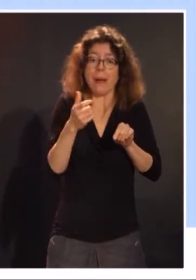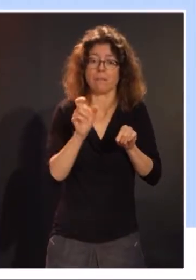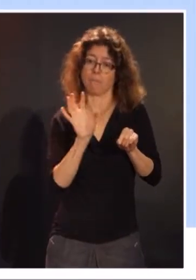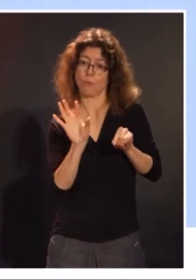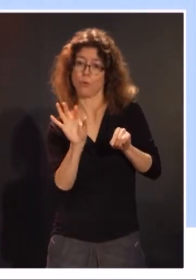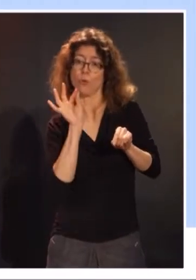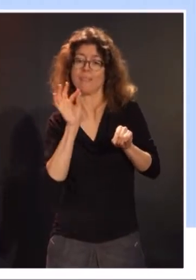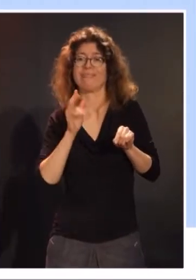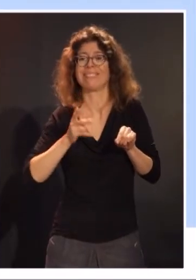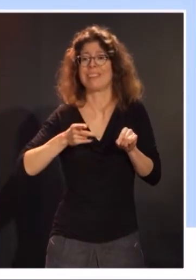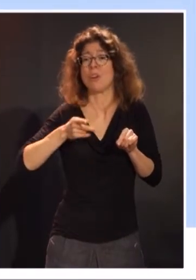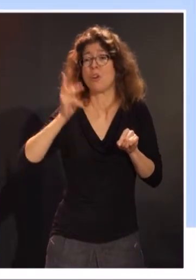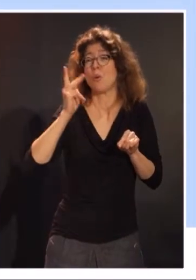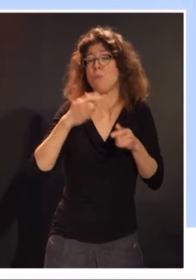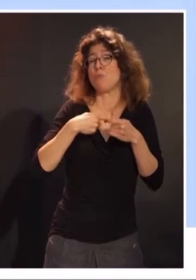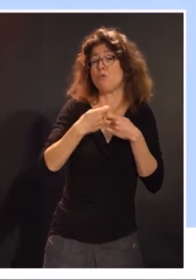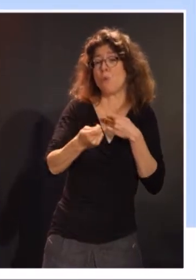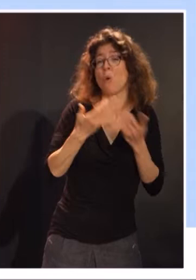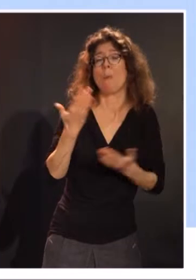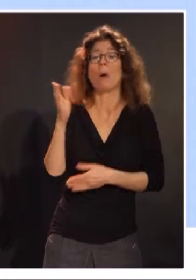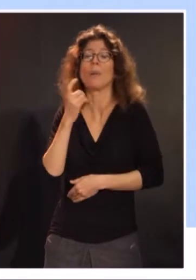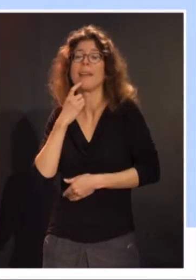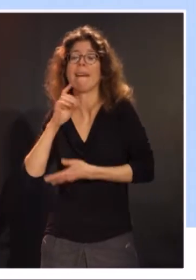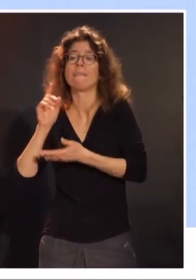aussi rapide qu'un élève lambda.